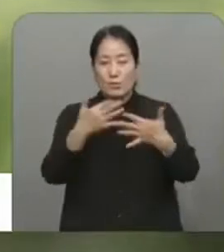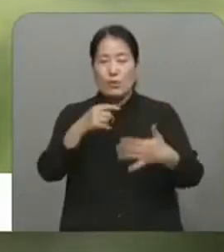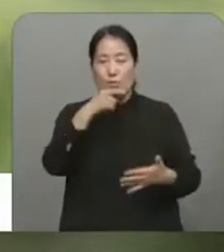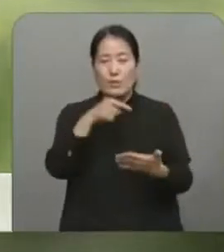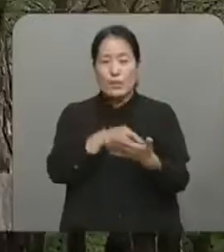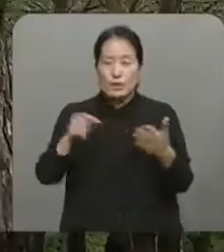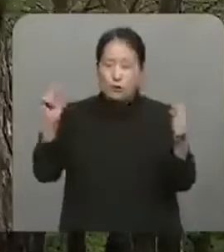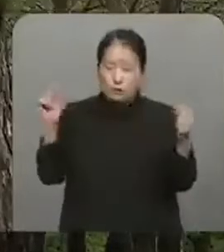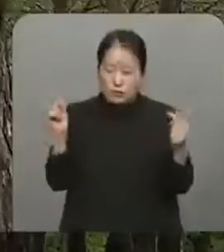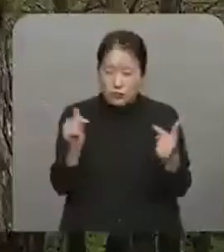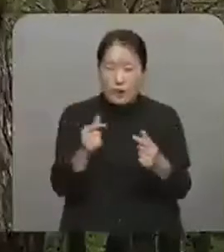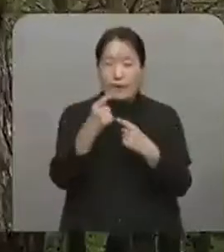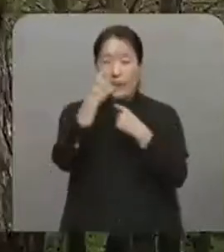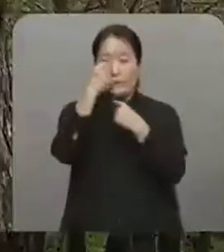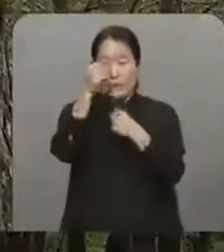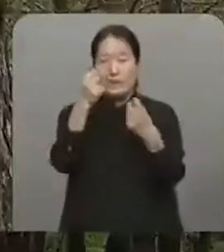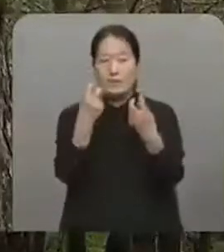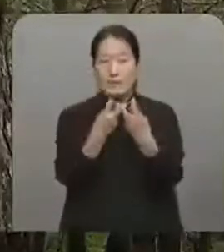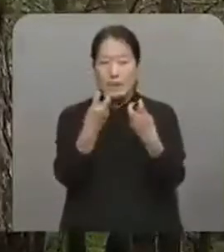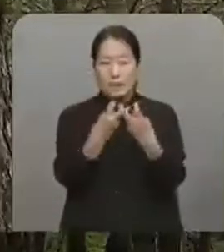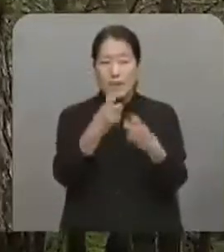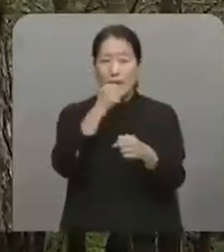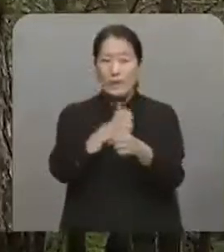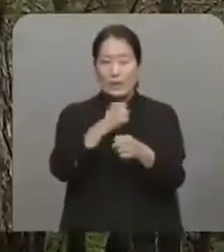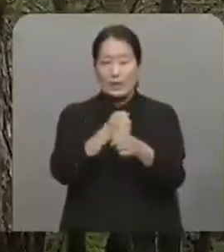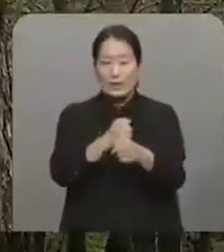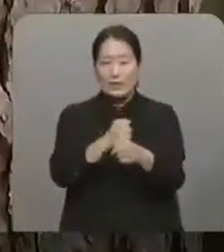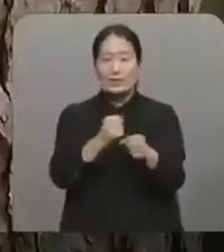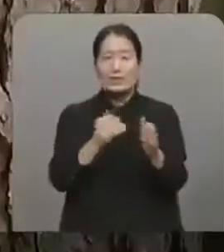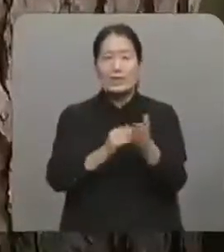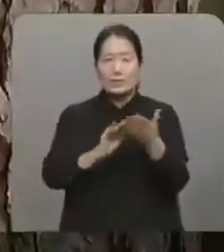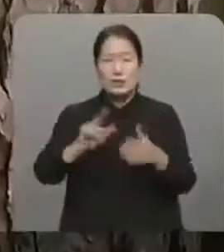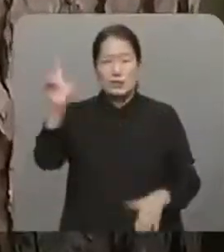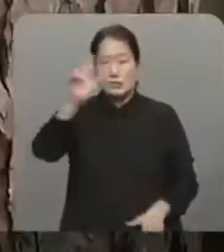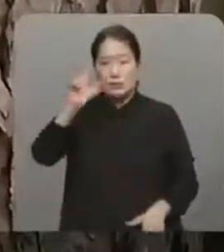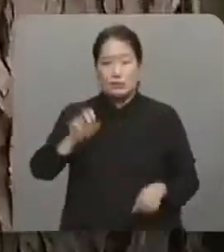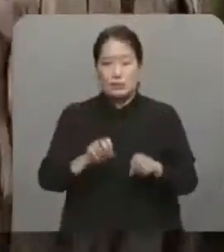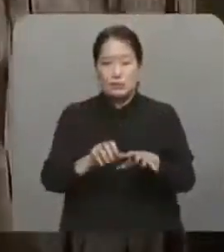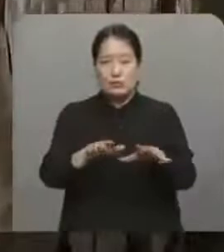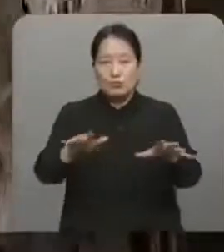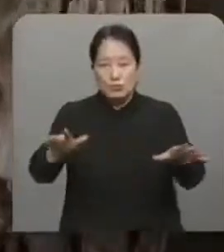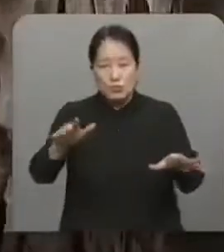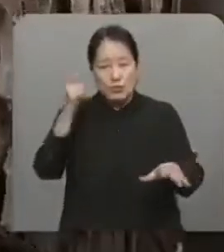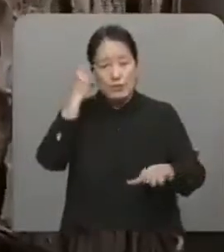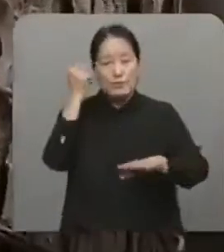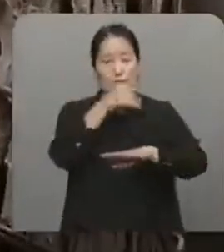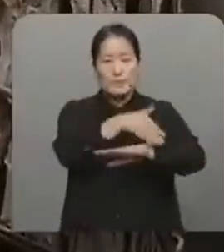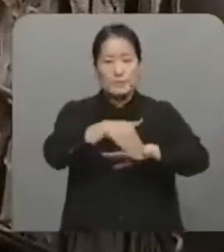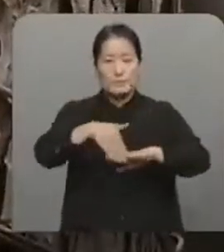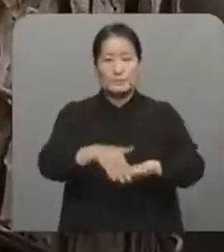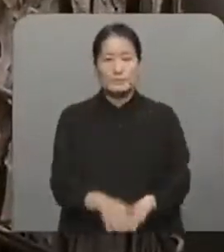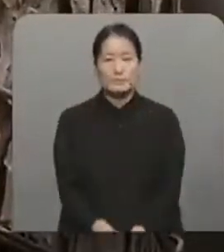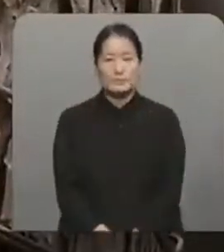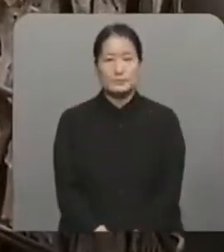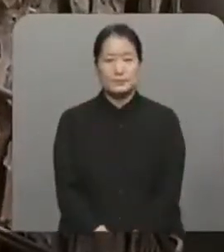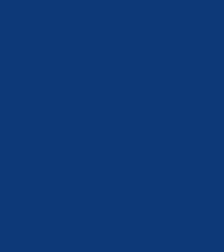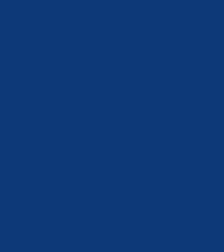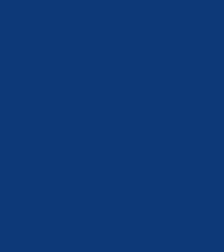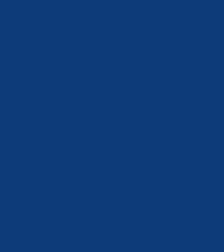있는 최적의 방안을 찾아내 이를 전국으로 확대할 계획입니다. KBS 뉴스 정상빈입니다.